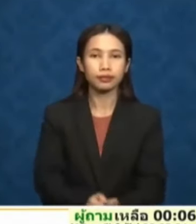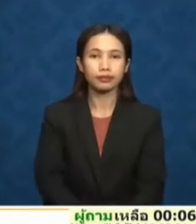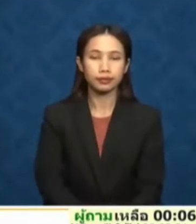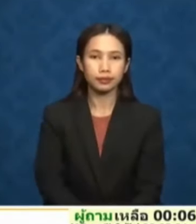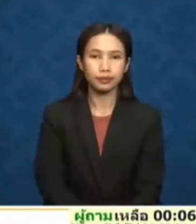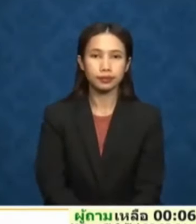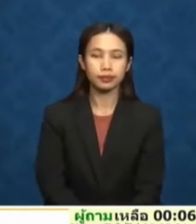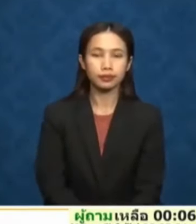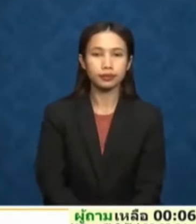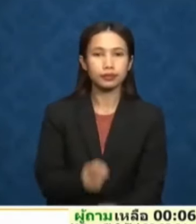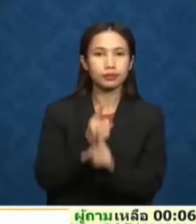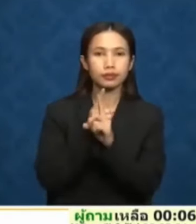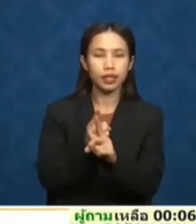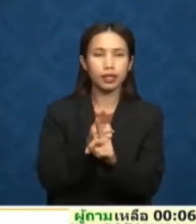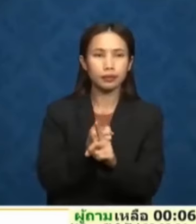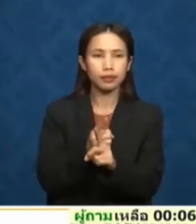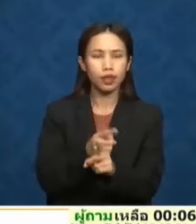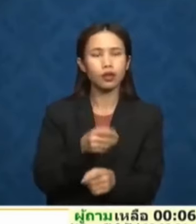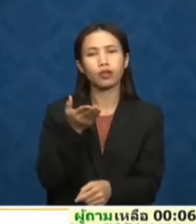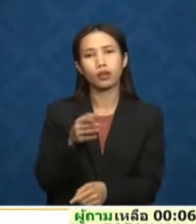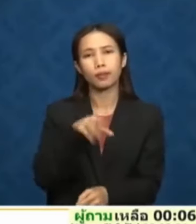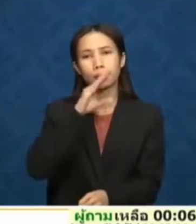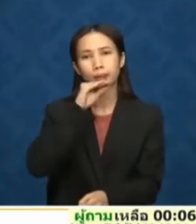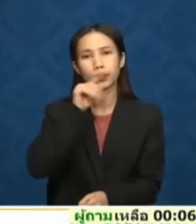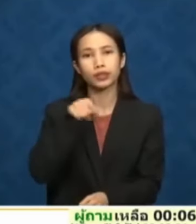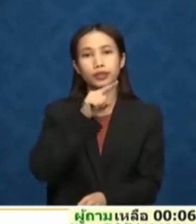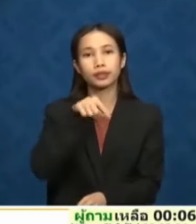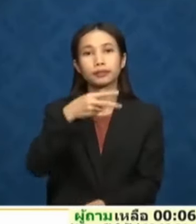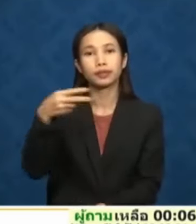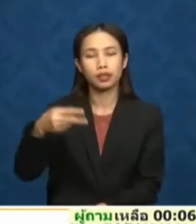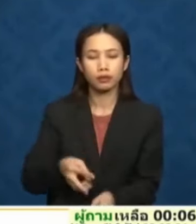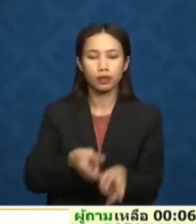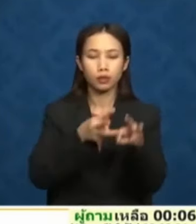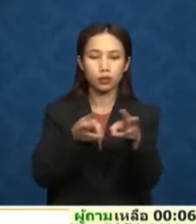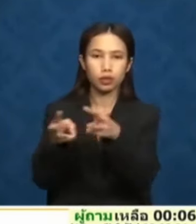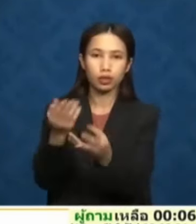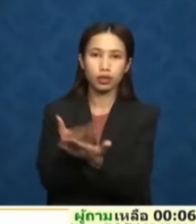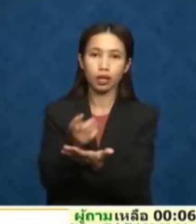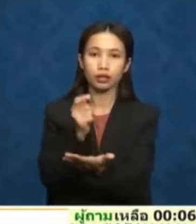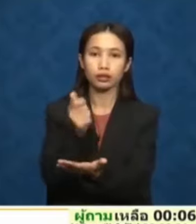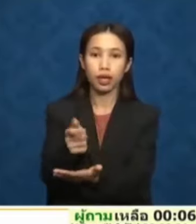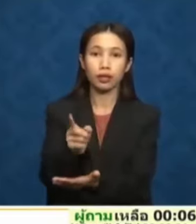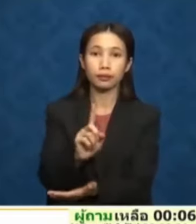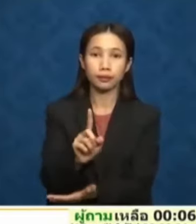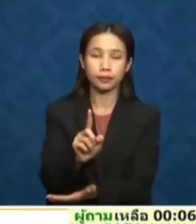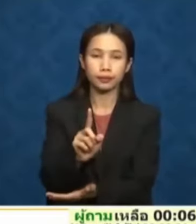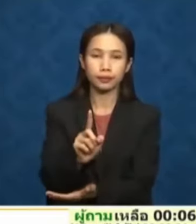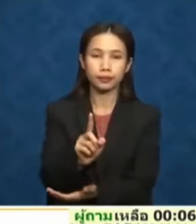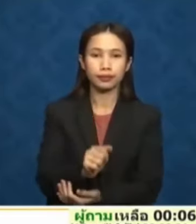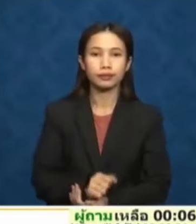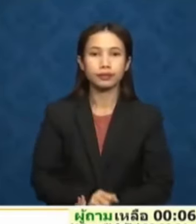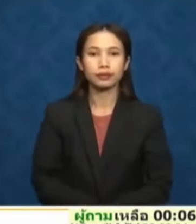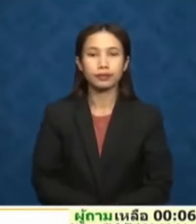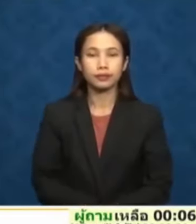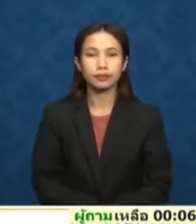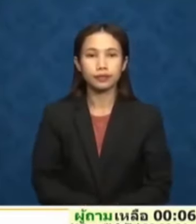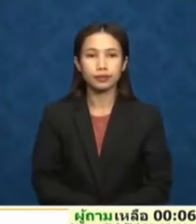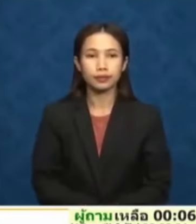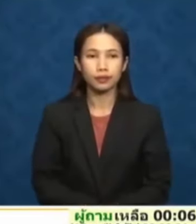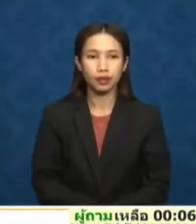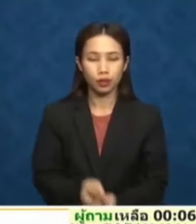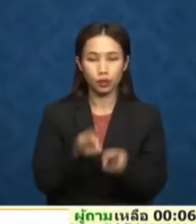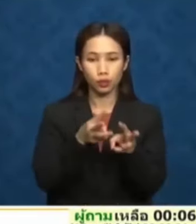กบต้องขออนุญาตใช้ภาษาอังกฤษนะครับวิธีการแบบนี้เนี่ยหลักการนะครับหลัก